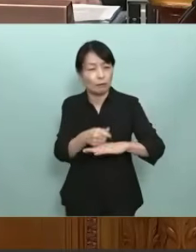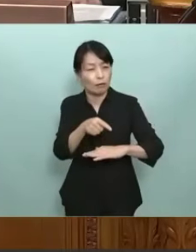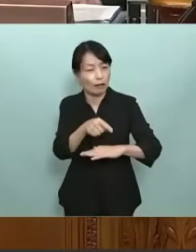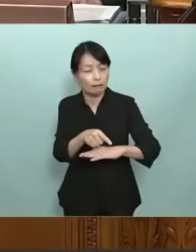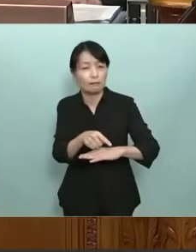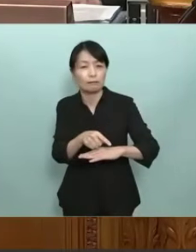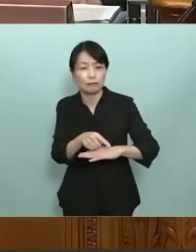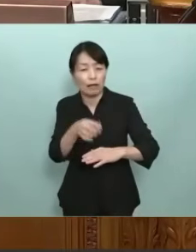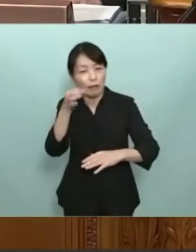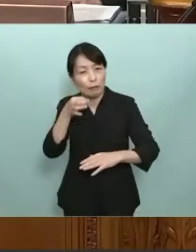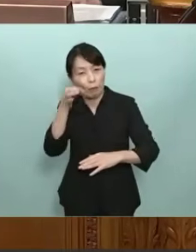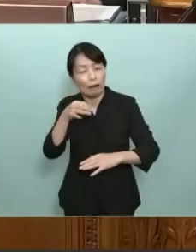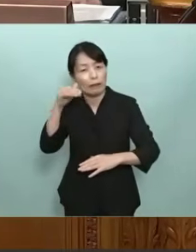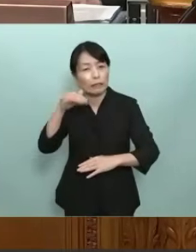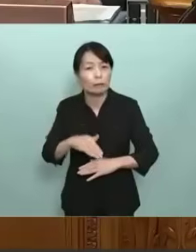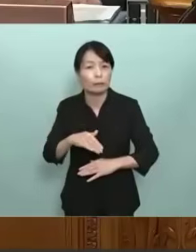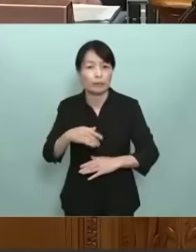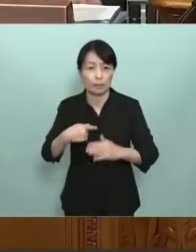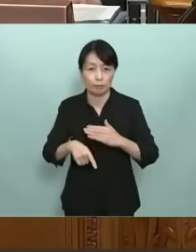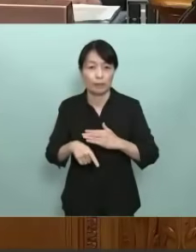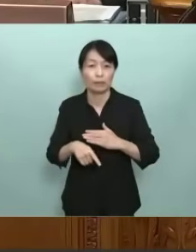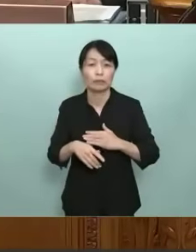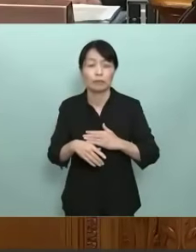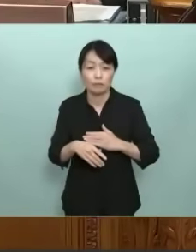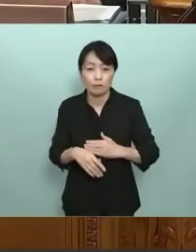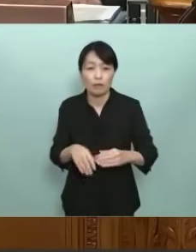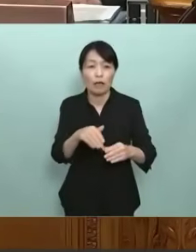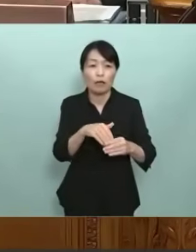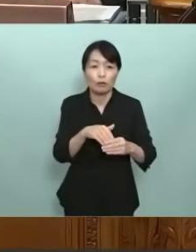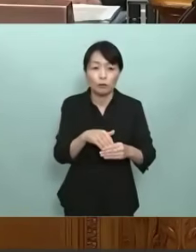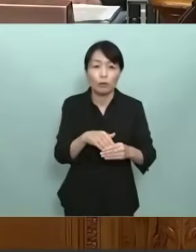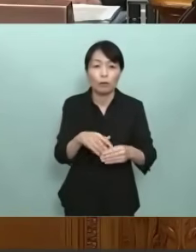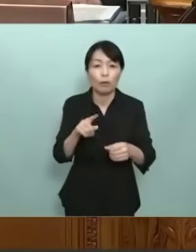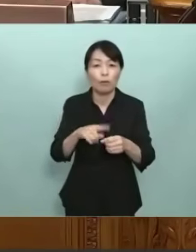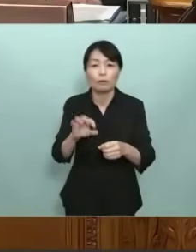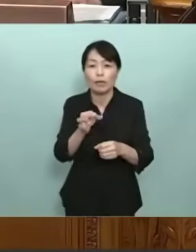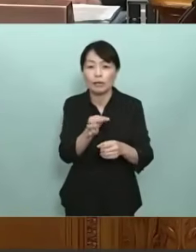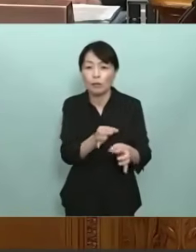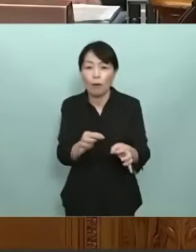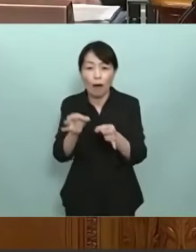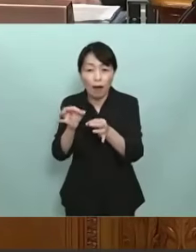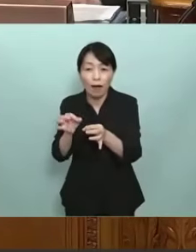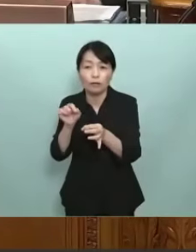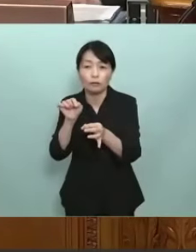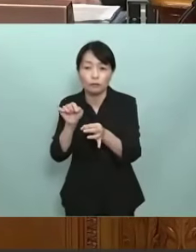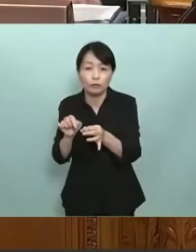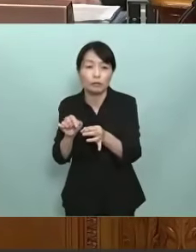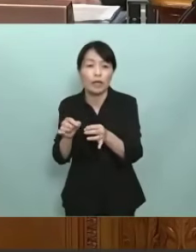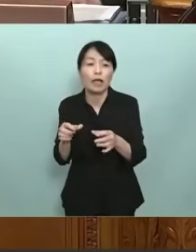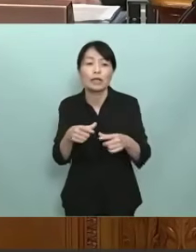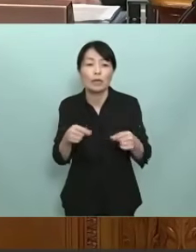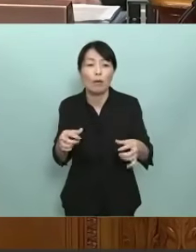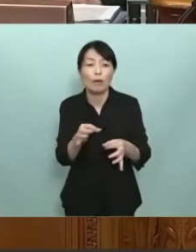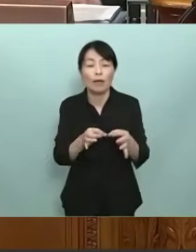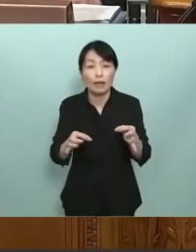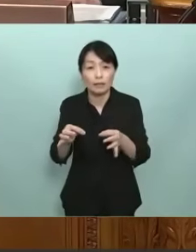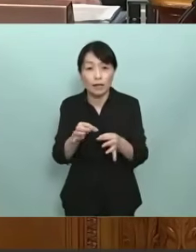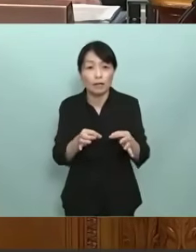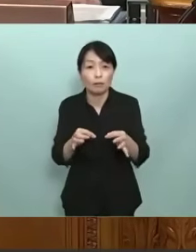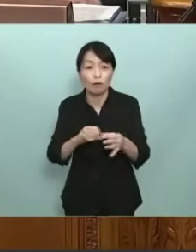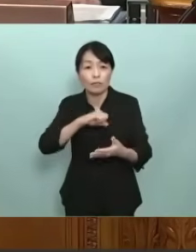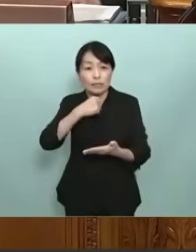国民民主党は決闘以来給料と年金が上がる日本経済の実現を経済政策の柱にしてい